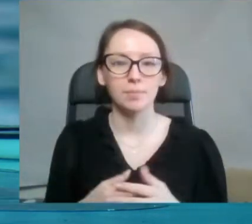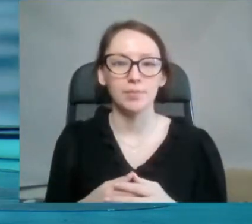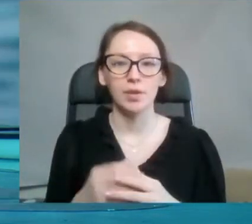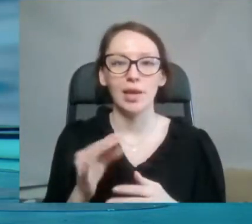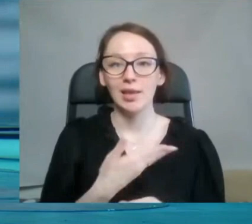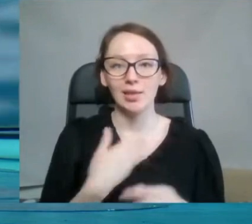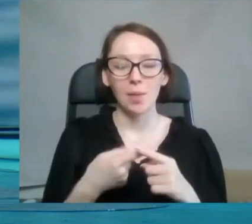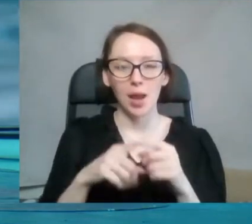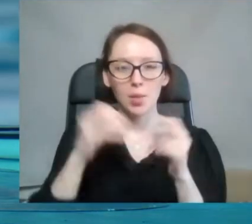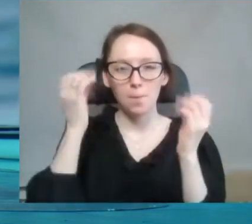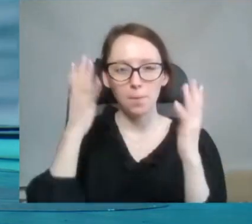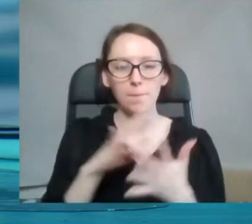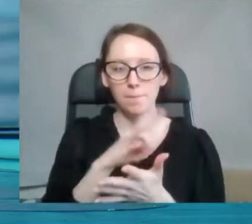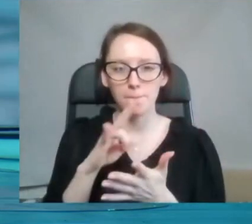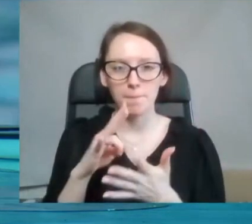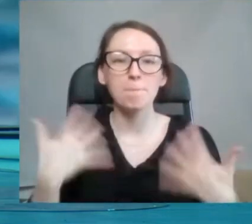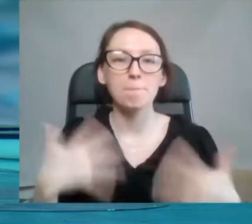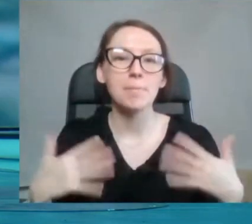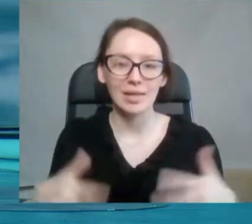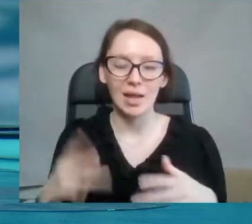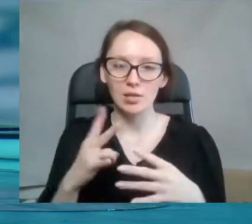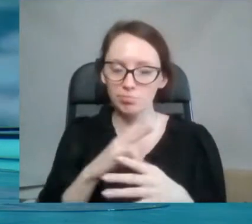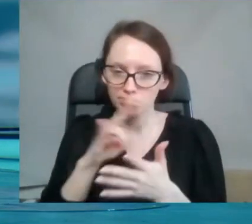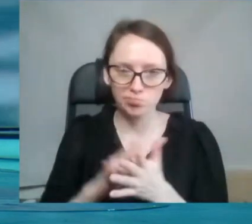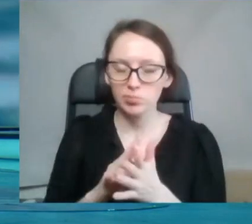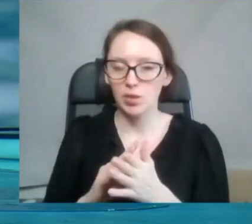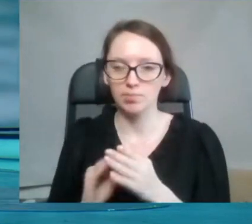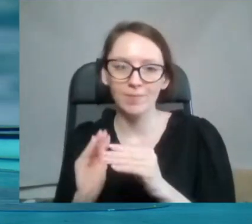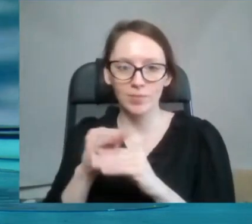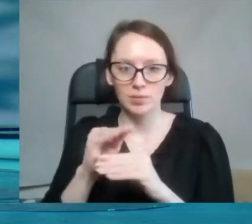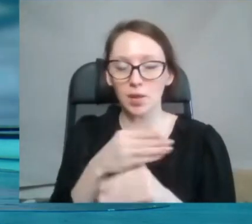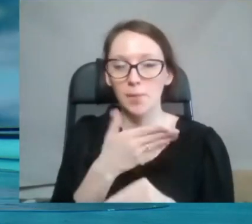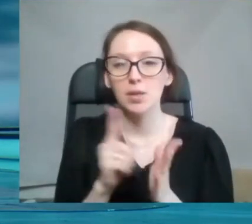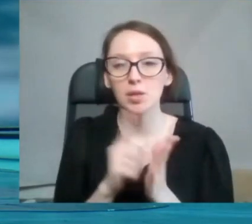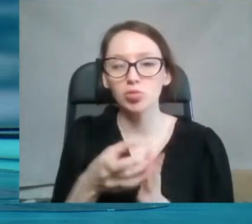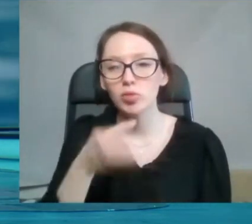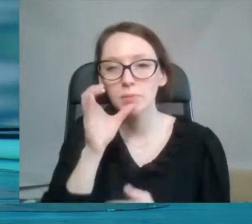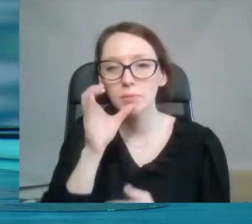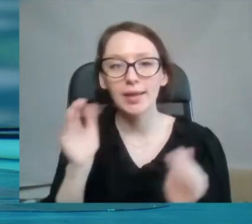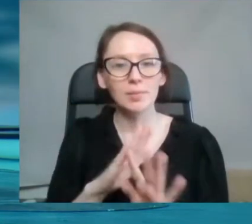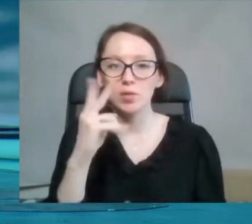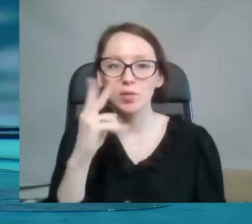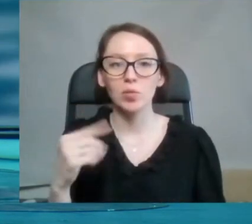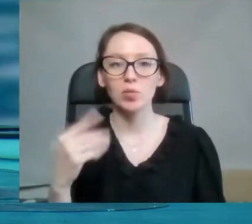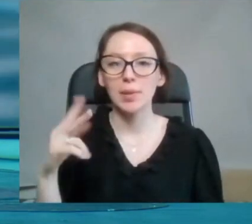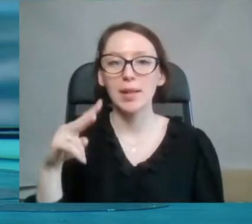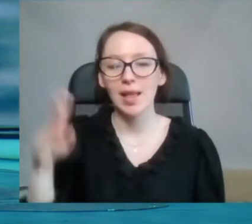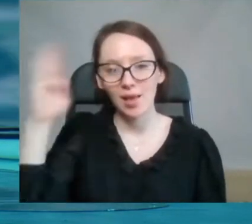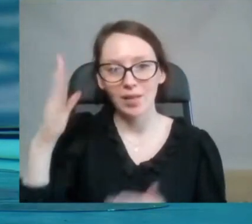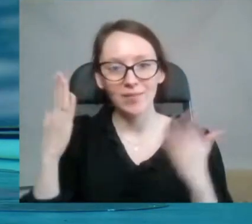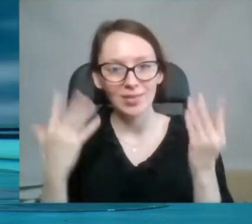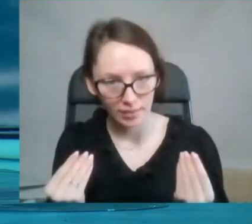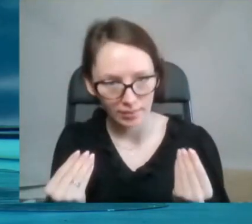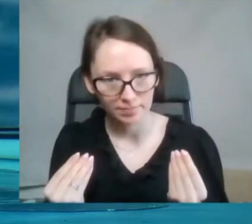потери постоянно необходимо восполнять. Мы должны выпивать не менее 2,5 литра воды в день.